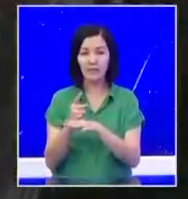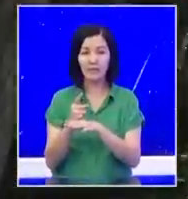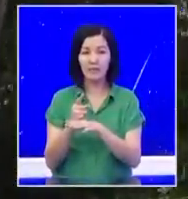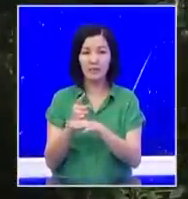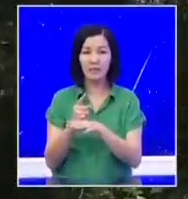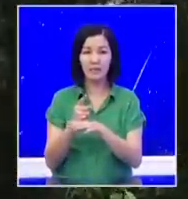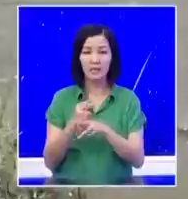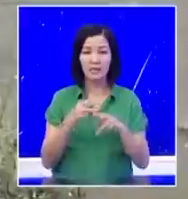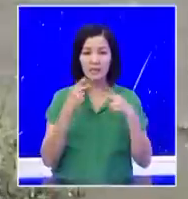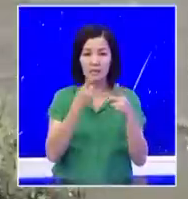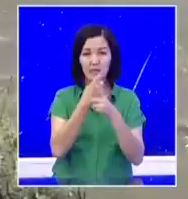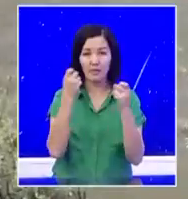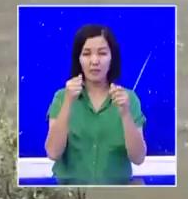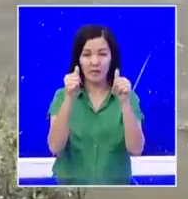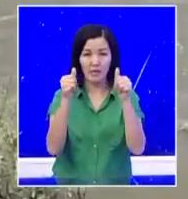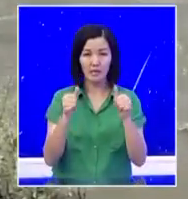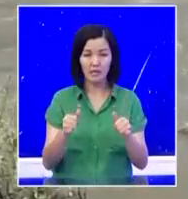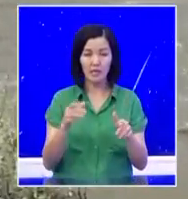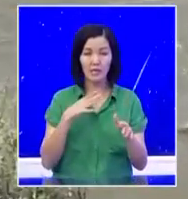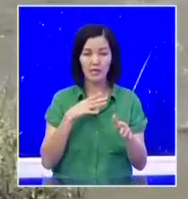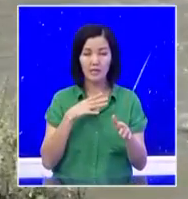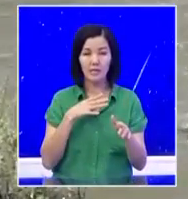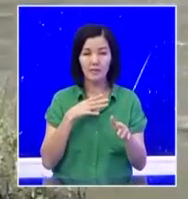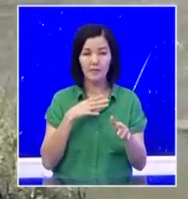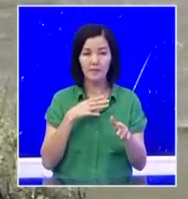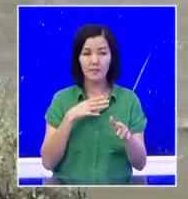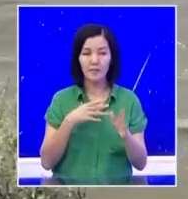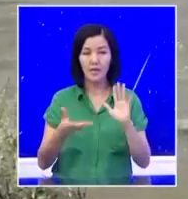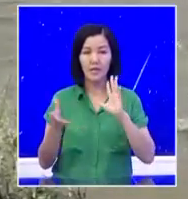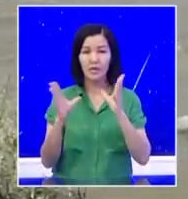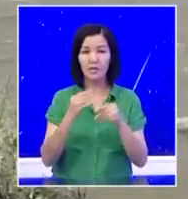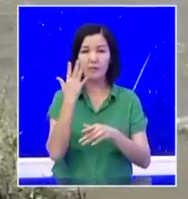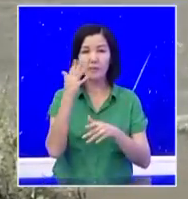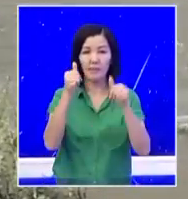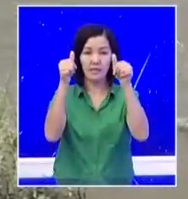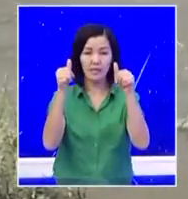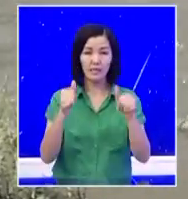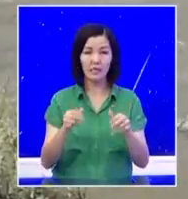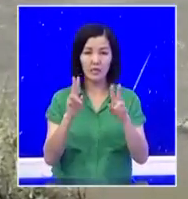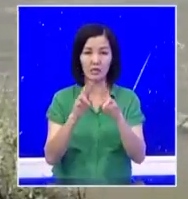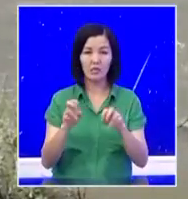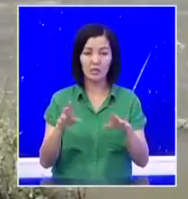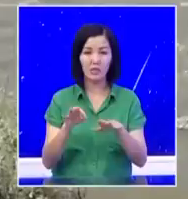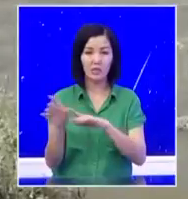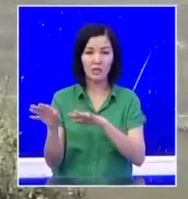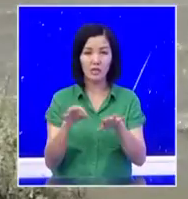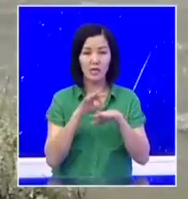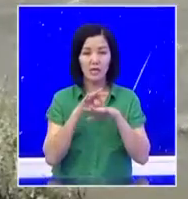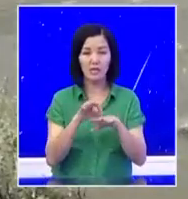шомылуға тыйым салынатын ескертпе тақтайшалар ілінді. Жалпы 5 тақтайша ілінді. Қазір рейдтік шара өткізу кезінде